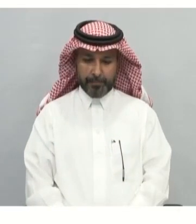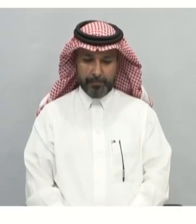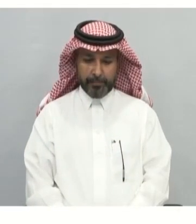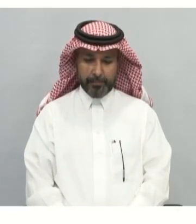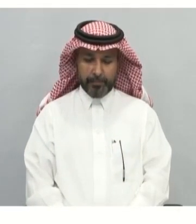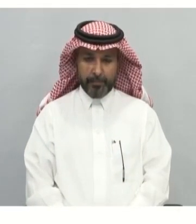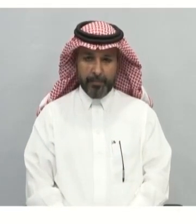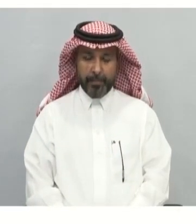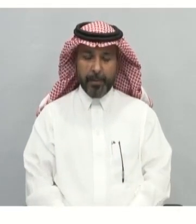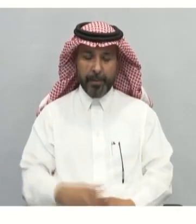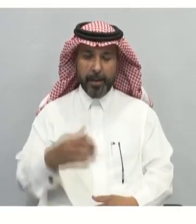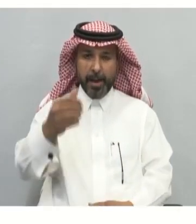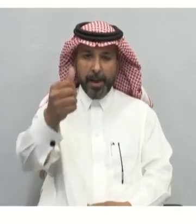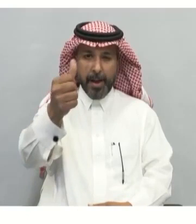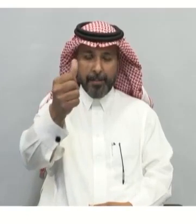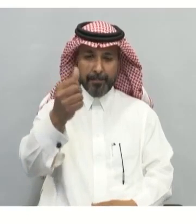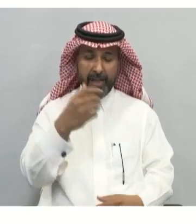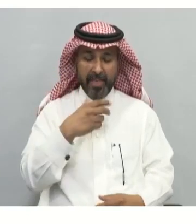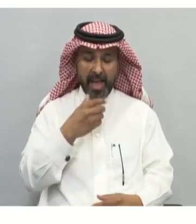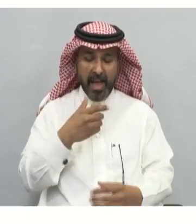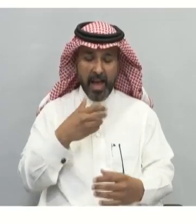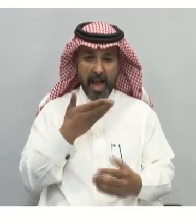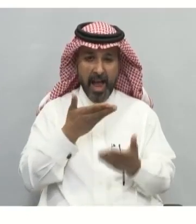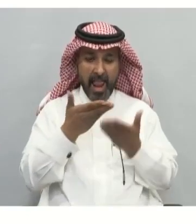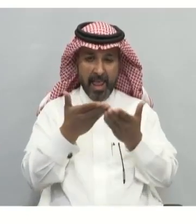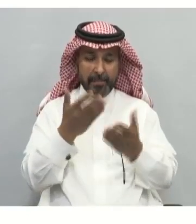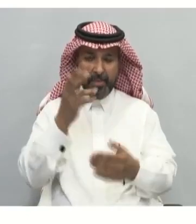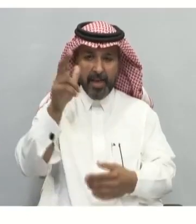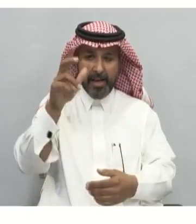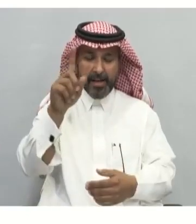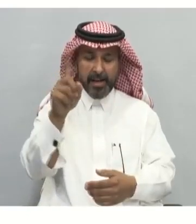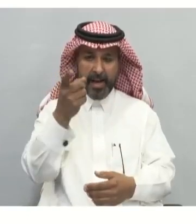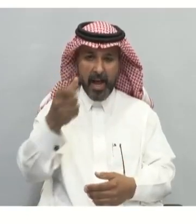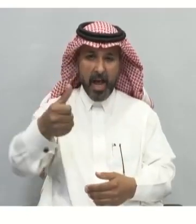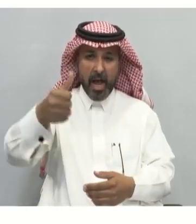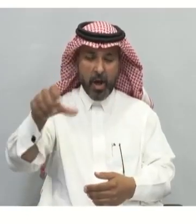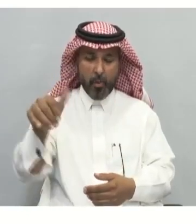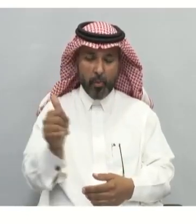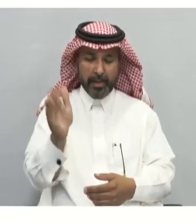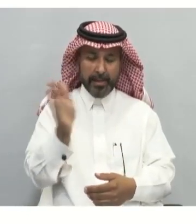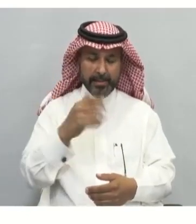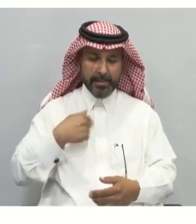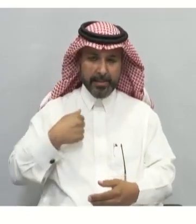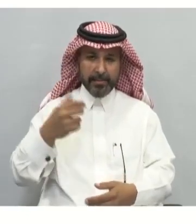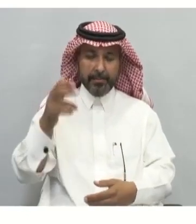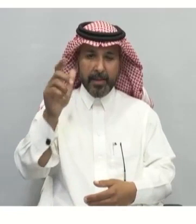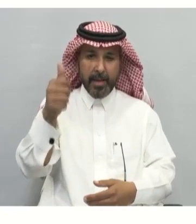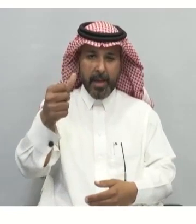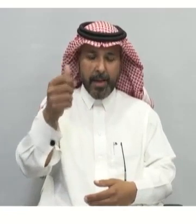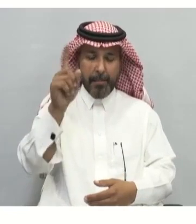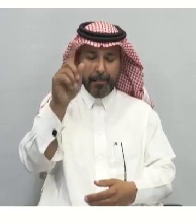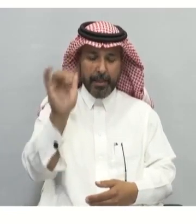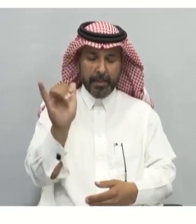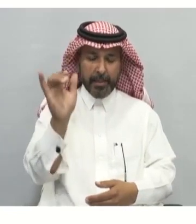الاول عن ابي موسى الاشعري رضي الله عنه ان النبي صلى الله عليه وسلم قال